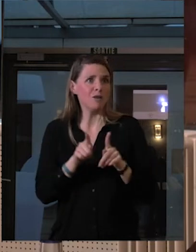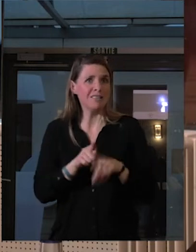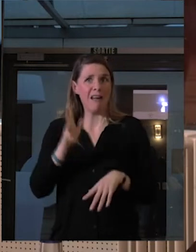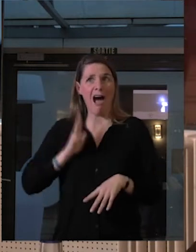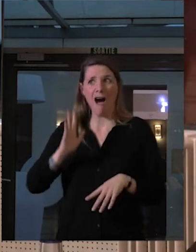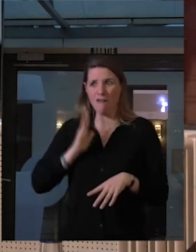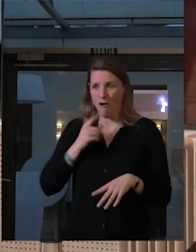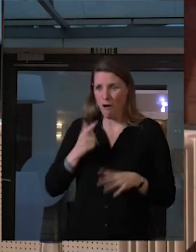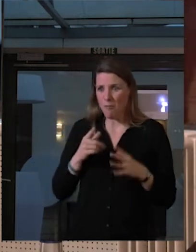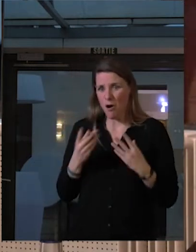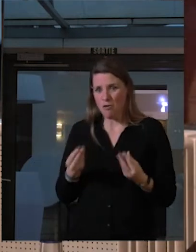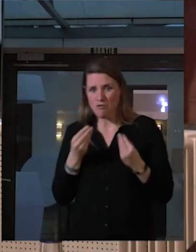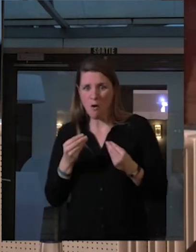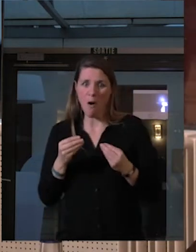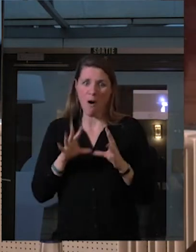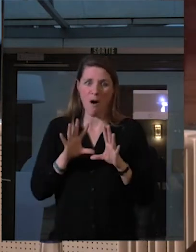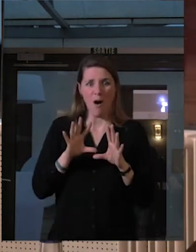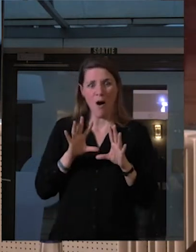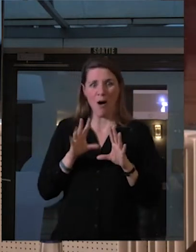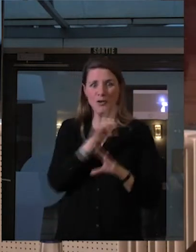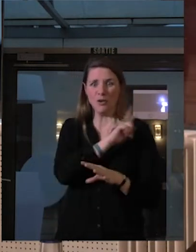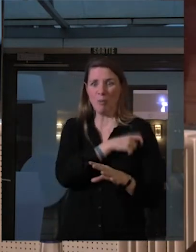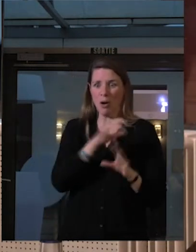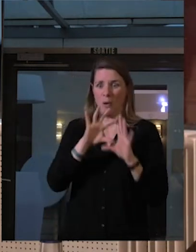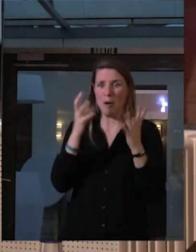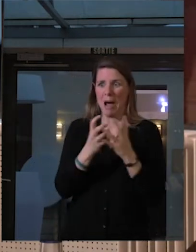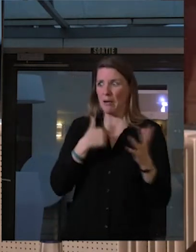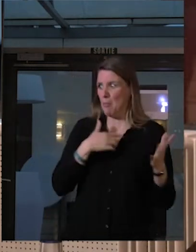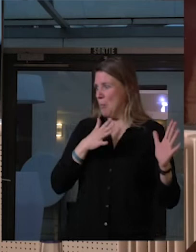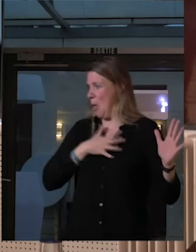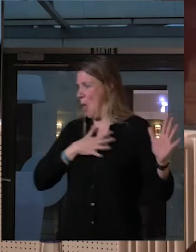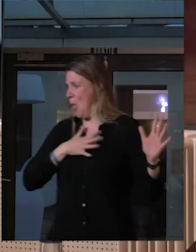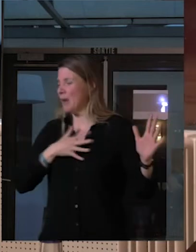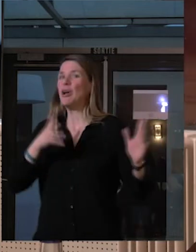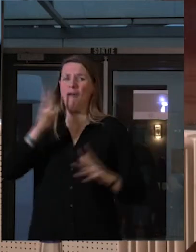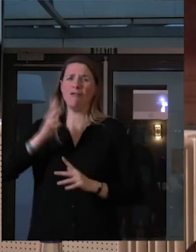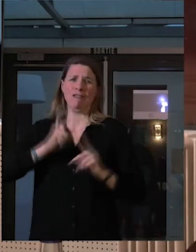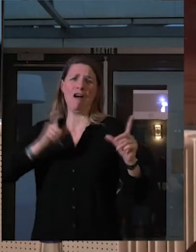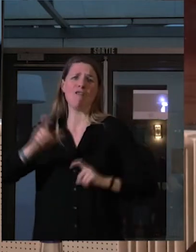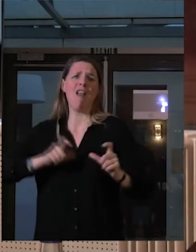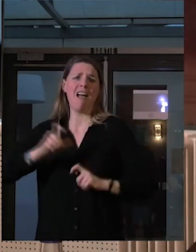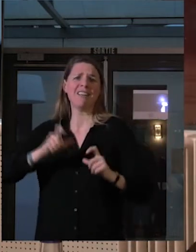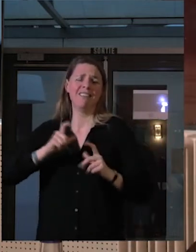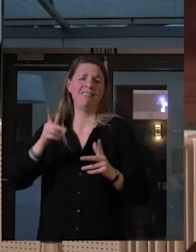cours de sport. Aujourd'hui, je travaille au comité olympique. Donc tous mes anciens camarades, je pense qu'ils rigolent quand ils voient ça.